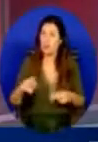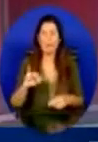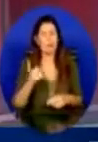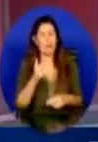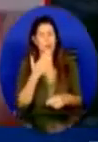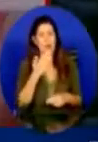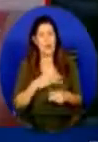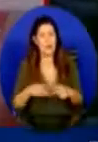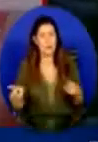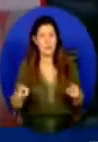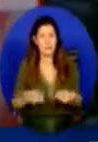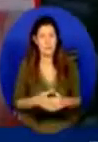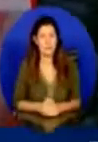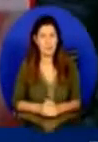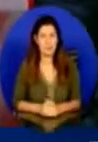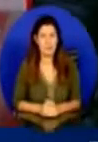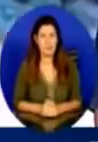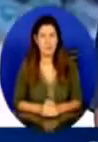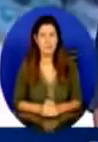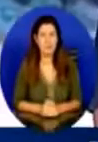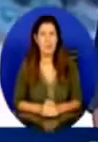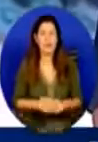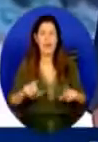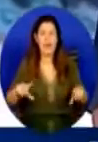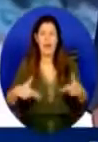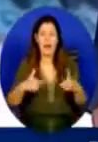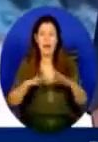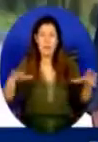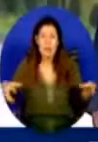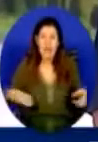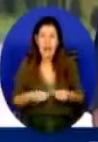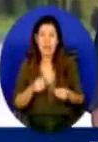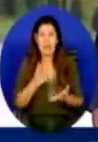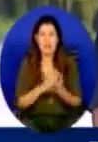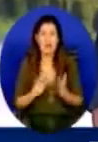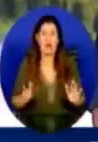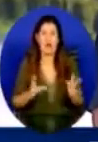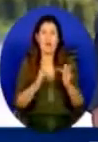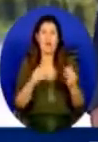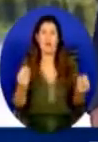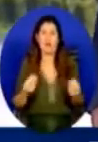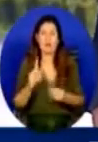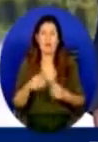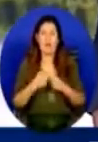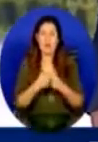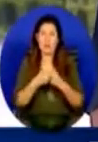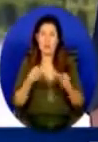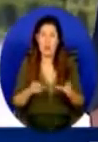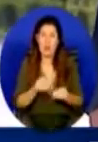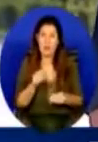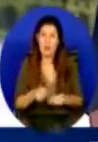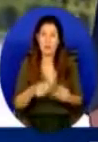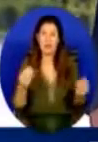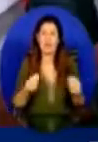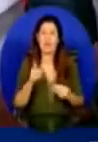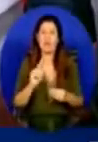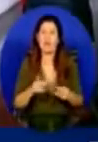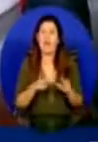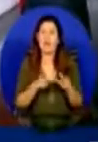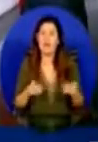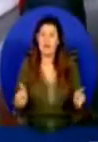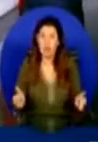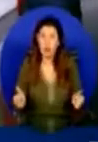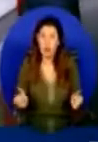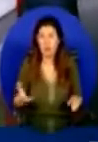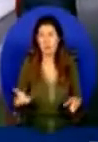יהודים. עצם החיים ביחד מעוררים קונפליקטים, דברים שצריך להתמודד איתם, דברים שצריך לפתור, וההתמודדות